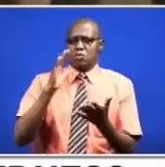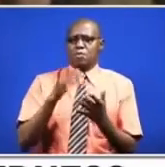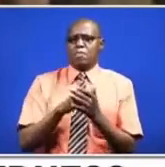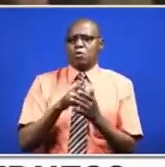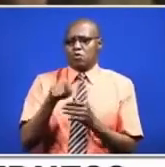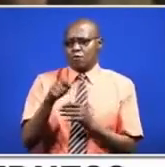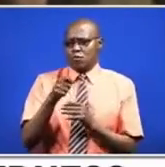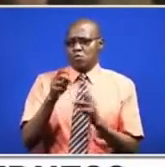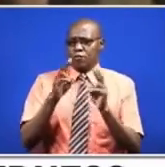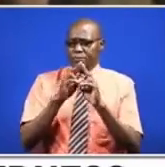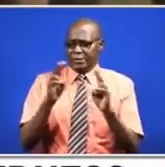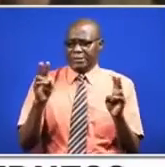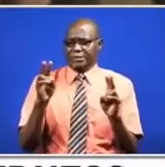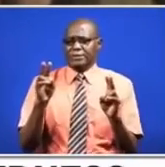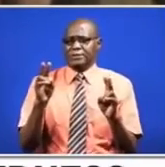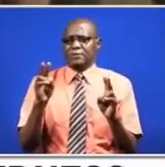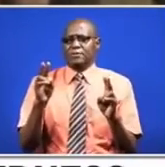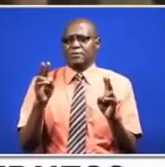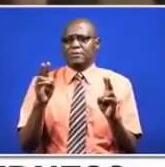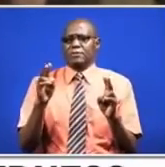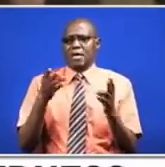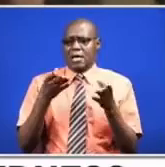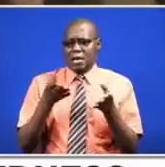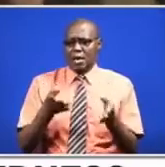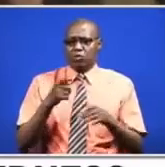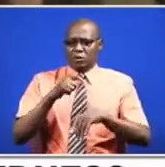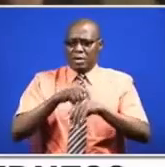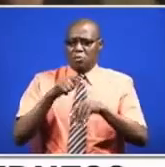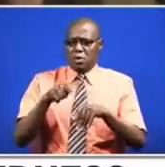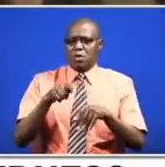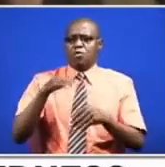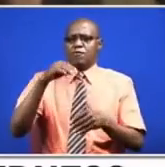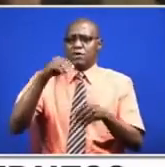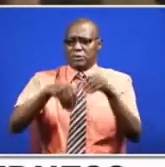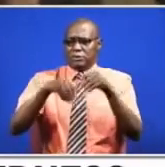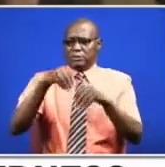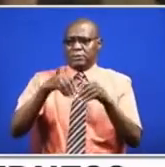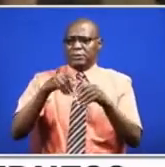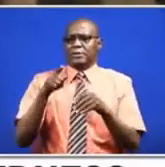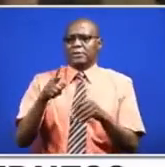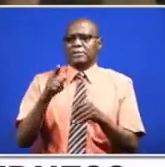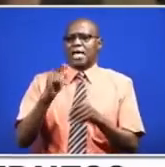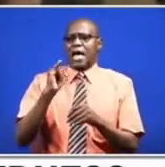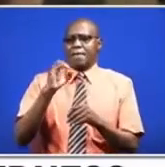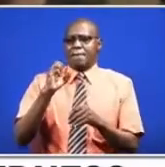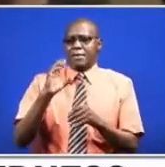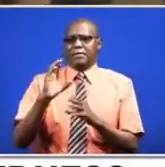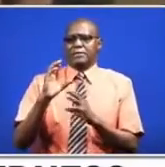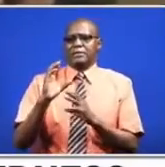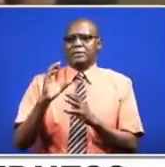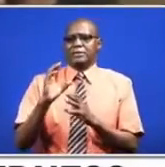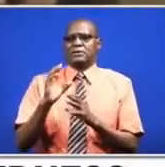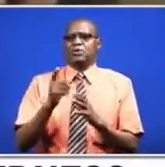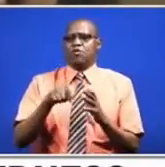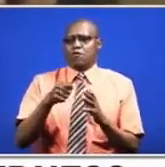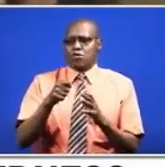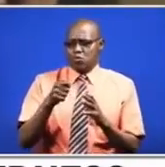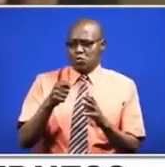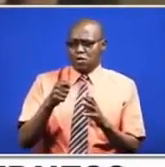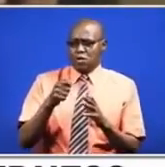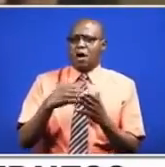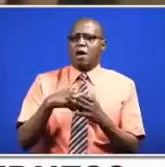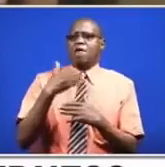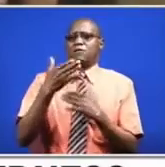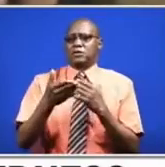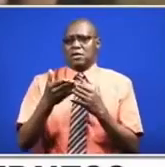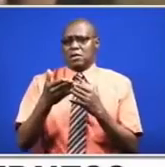amani sasa wakati huu wa uchaguzi uko na IEBC, na ufunguo wa fujo baada ya